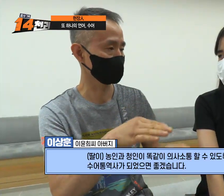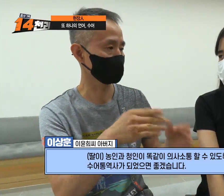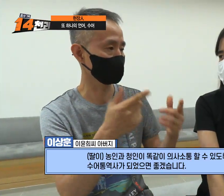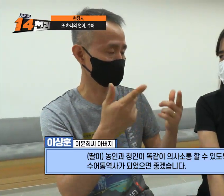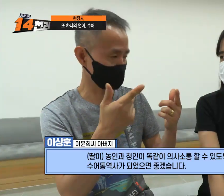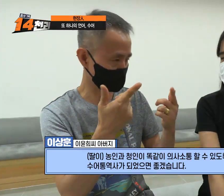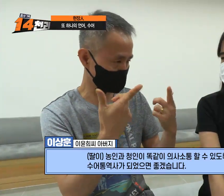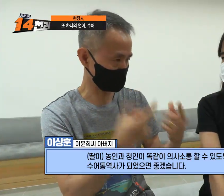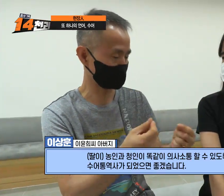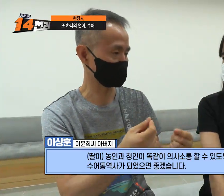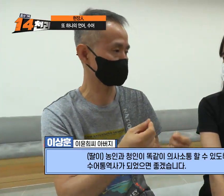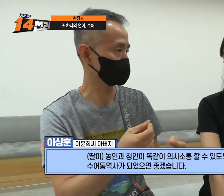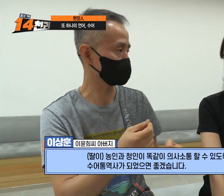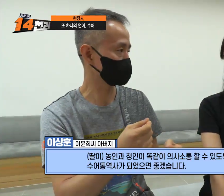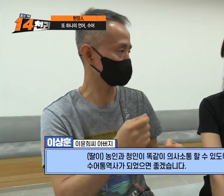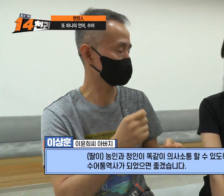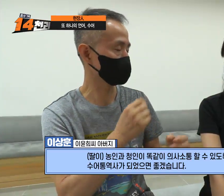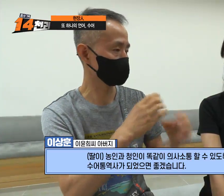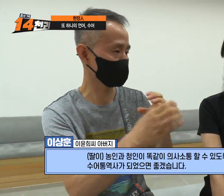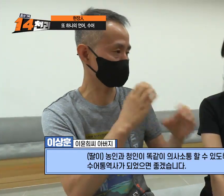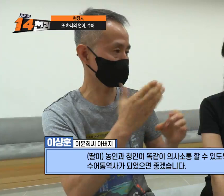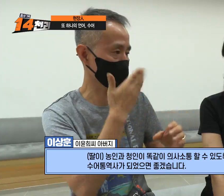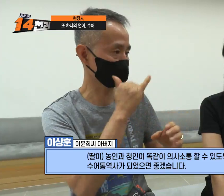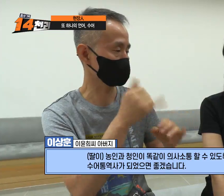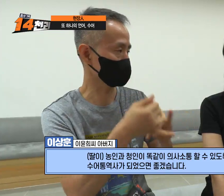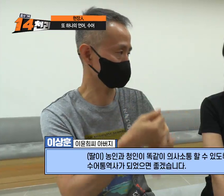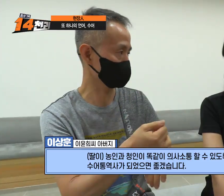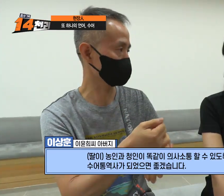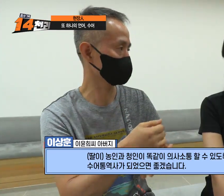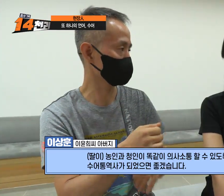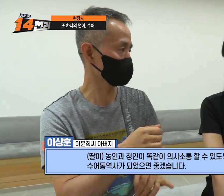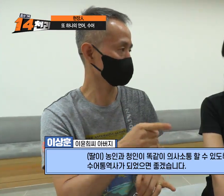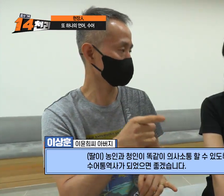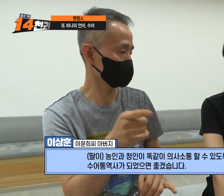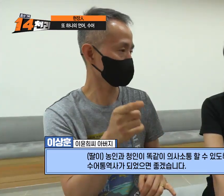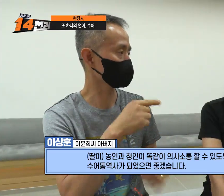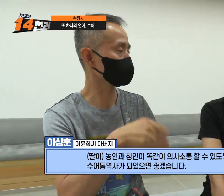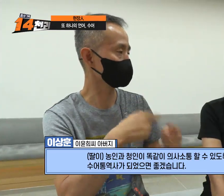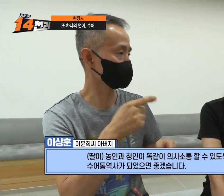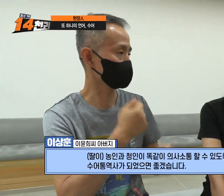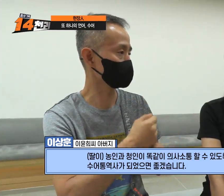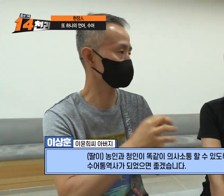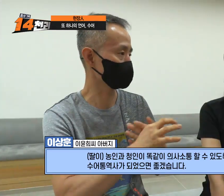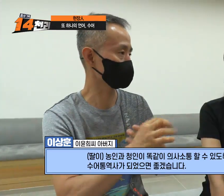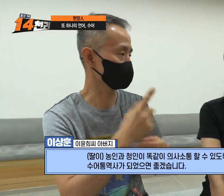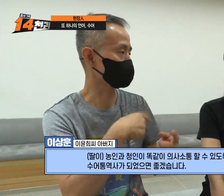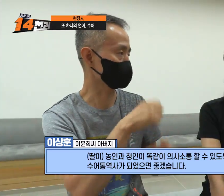농아인들과 청인이 똑같이 의사소통할 수 있도록